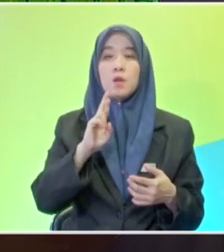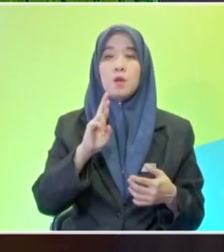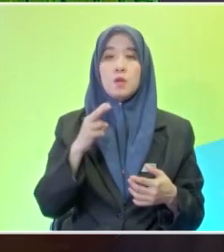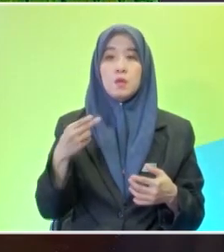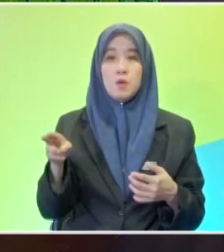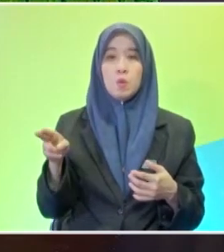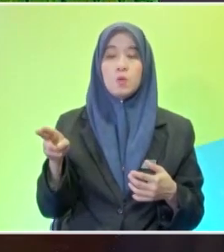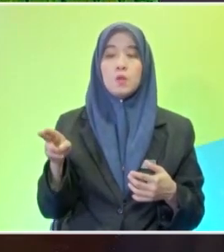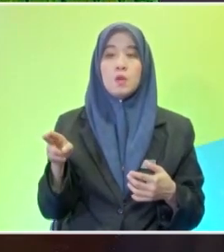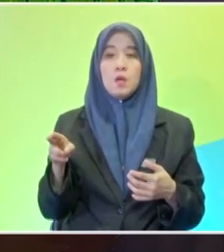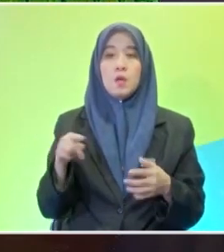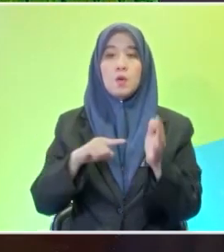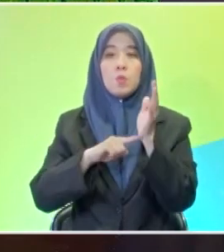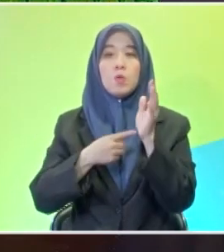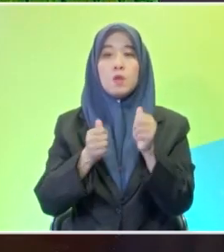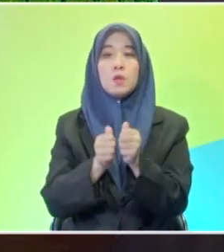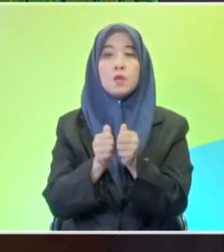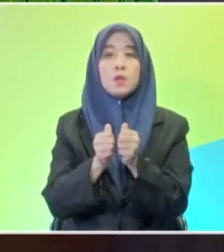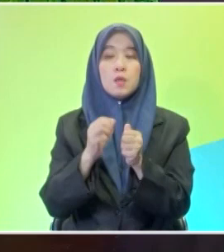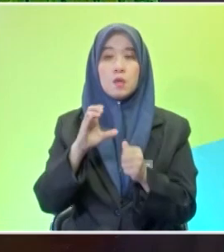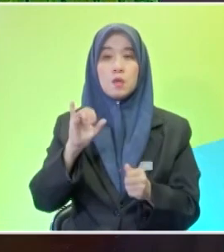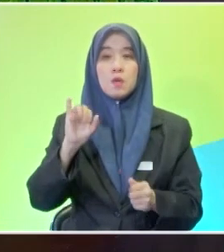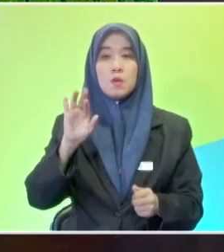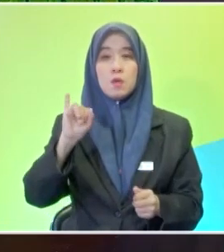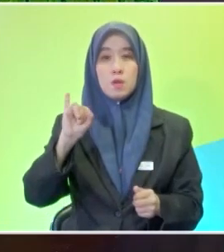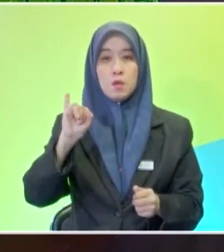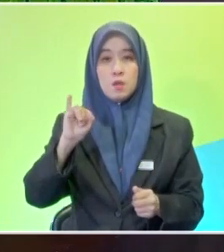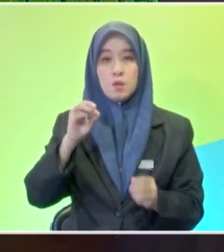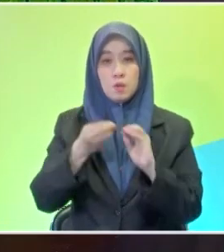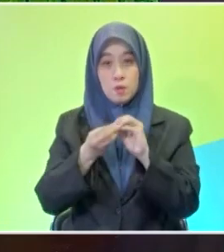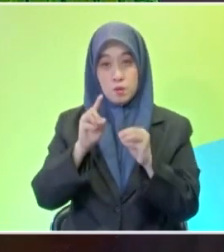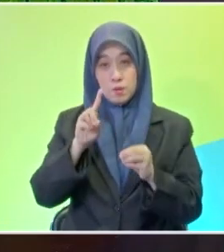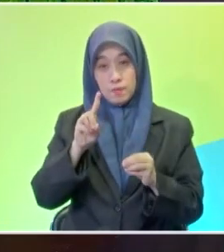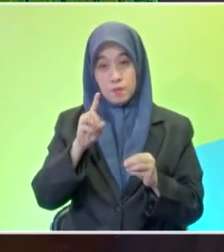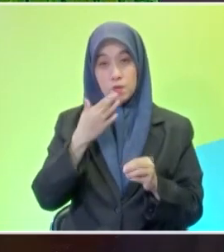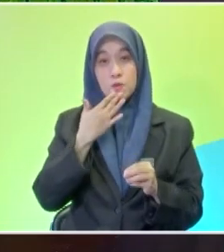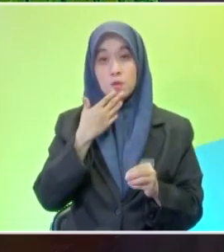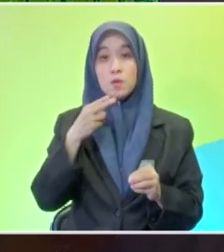dengan ciri yang pertama tadi warna hijau warna hijau